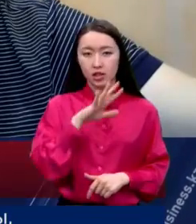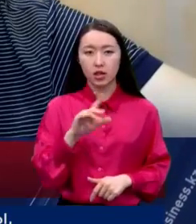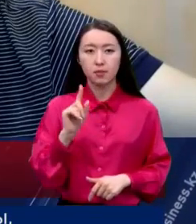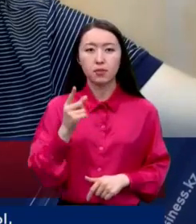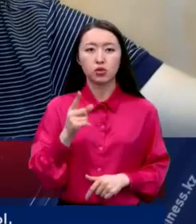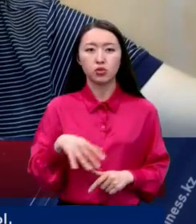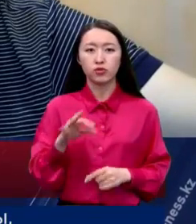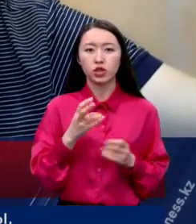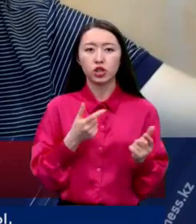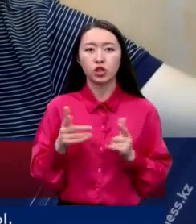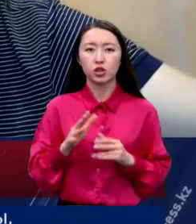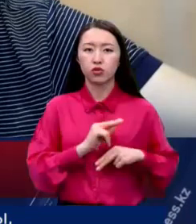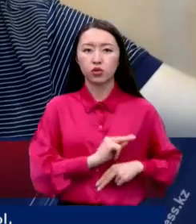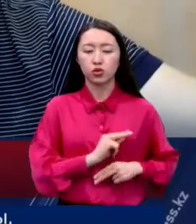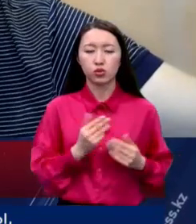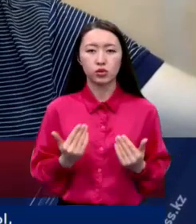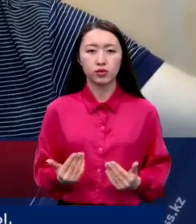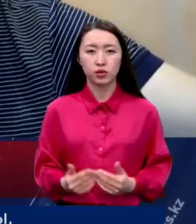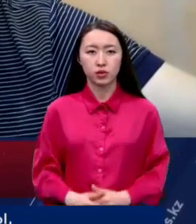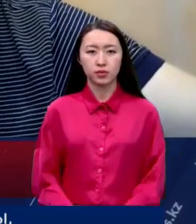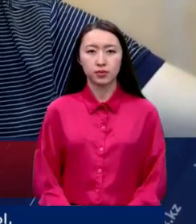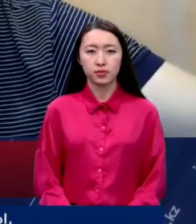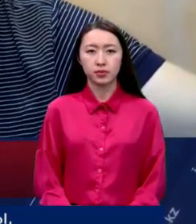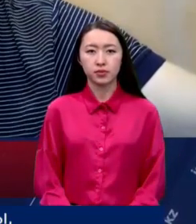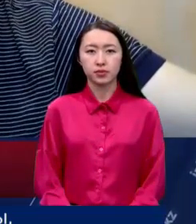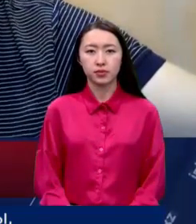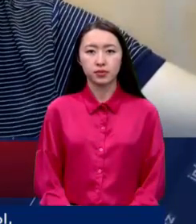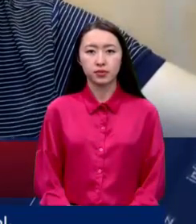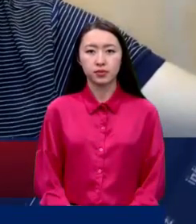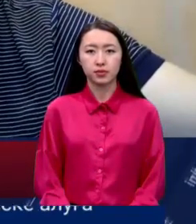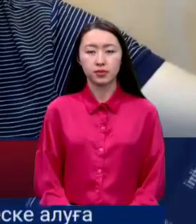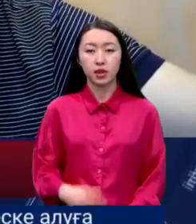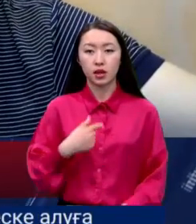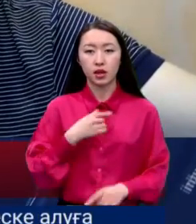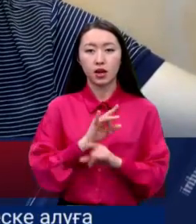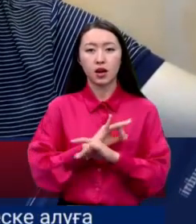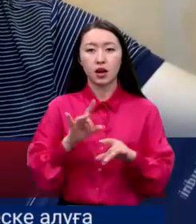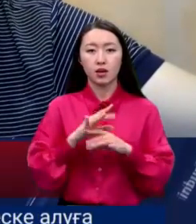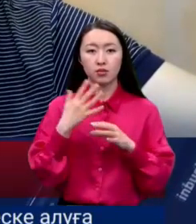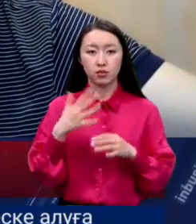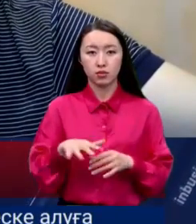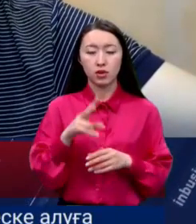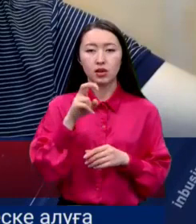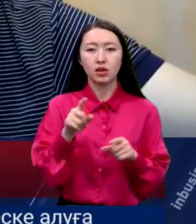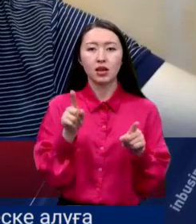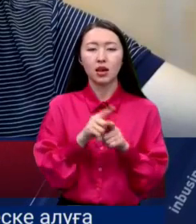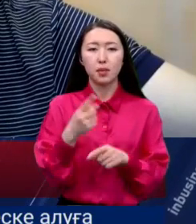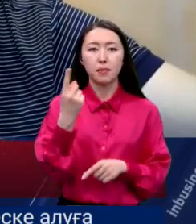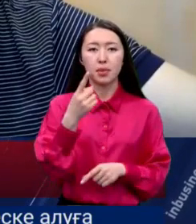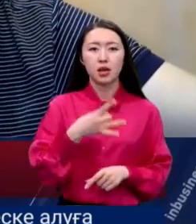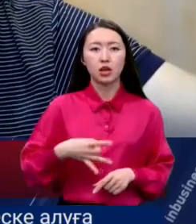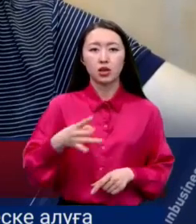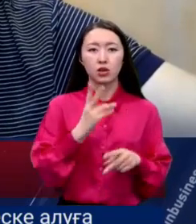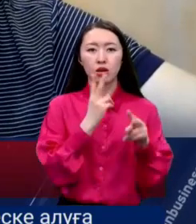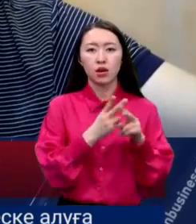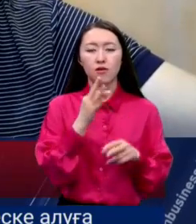партии не готовы сотрудничать сегодня? Я же вам объяснил. Вы сейчас апеллируете к периоду Первой Республики, во время